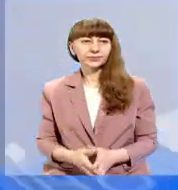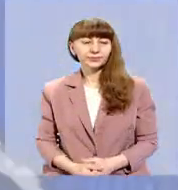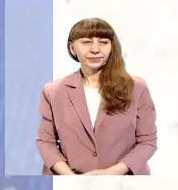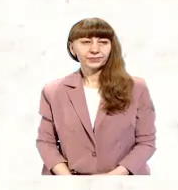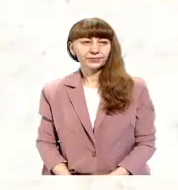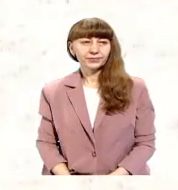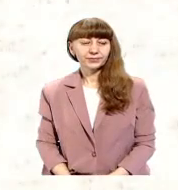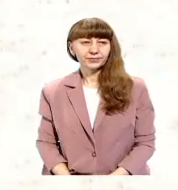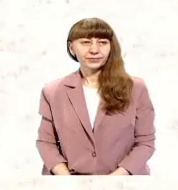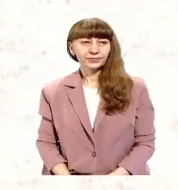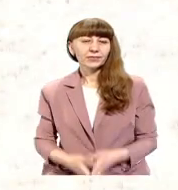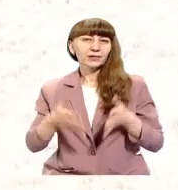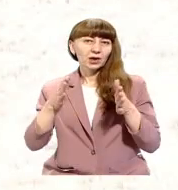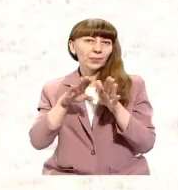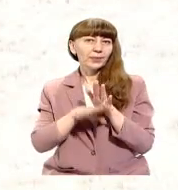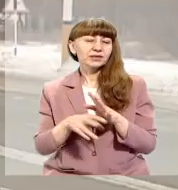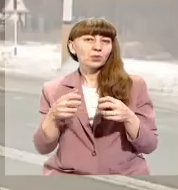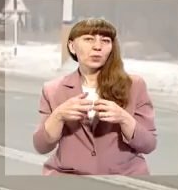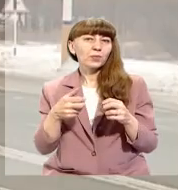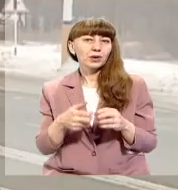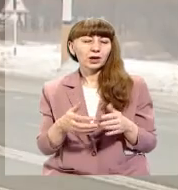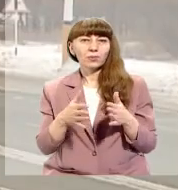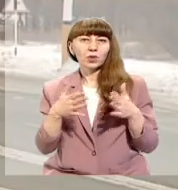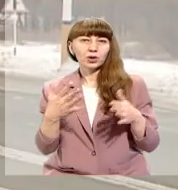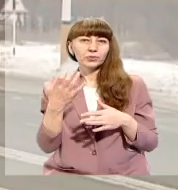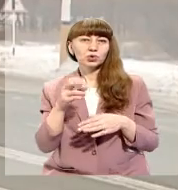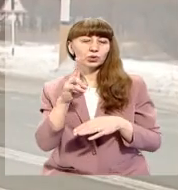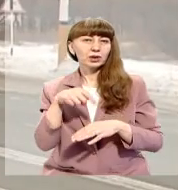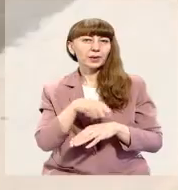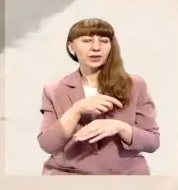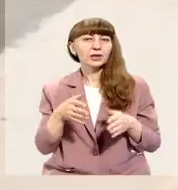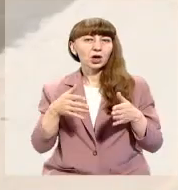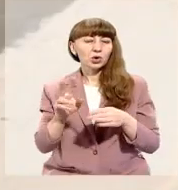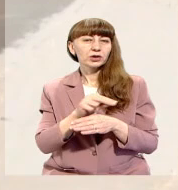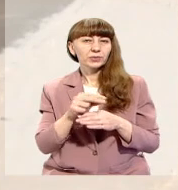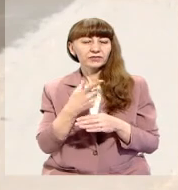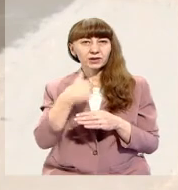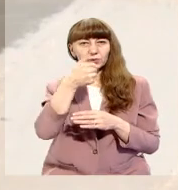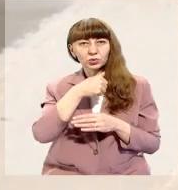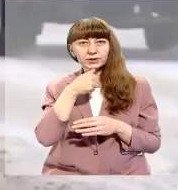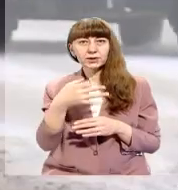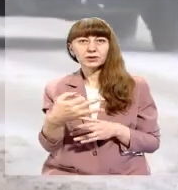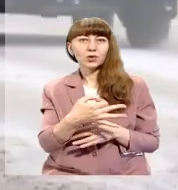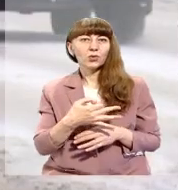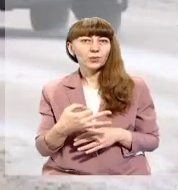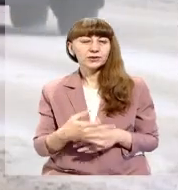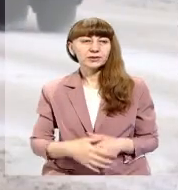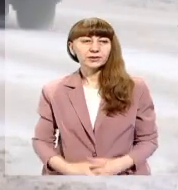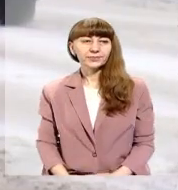поручений Дорога без изъян более 500 км дорог отремонтировали в этом году в Кустанайской